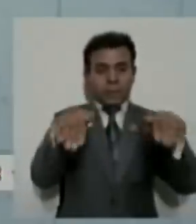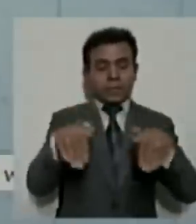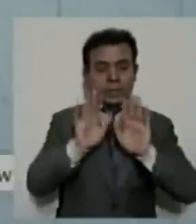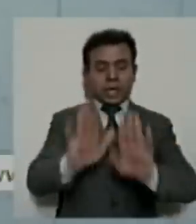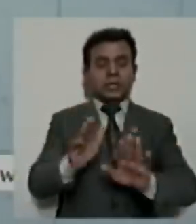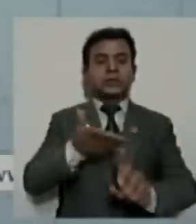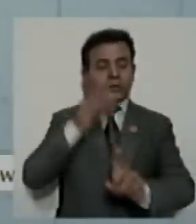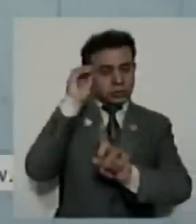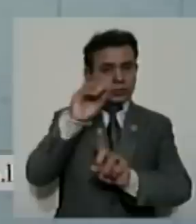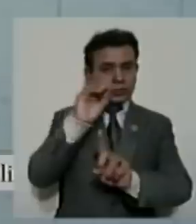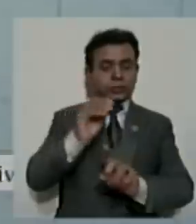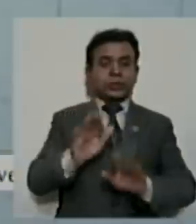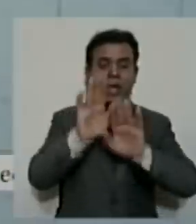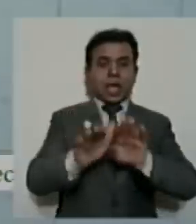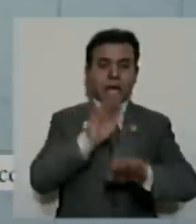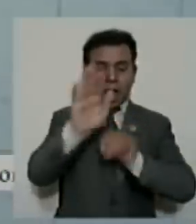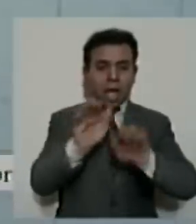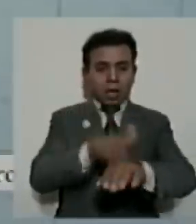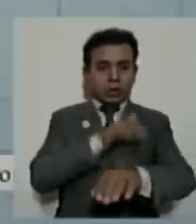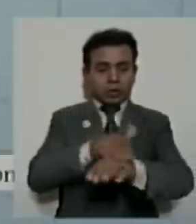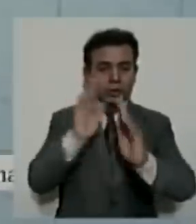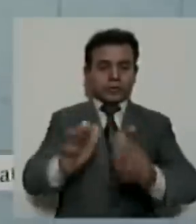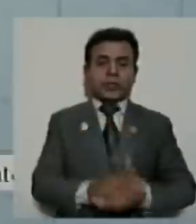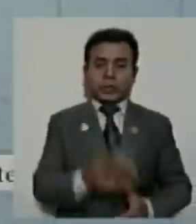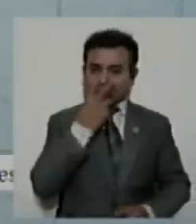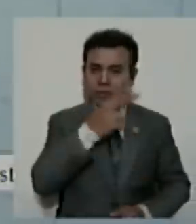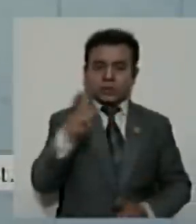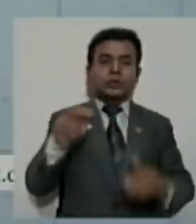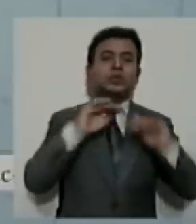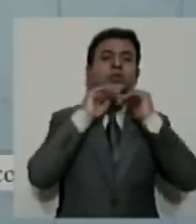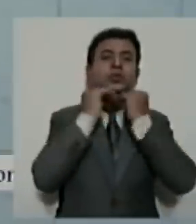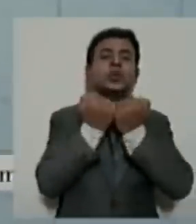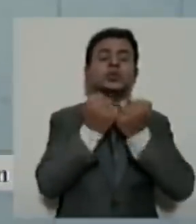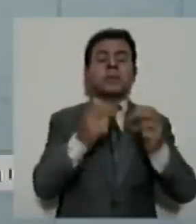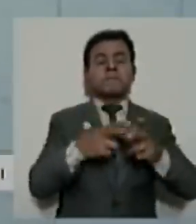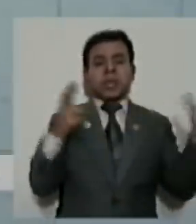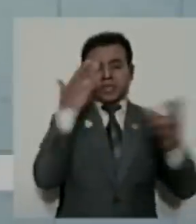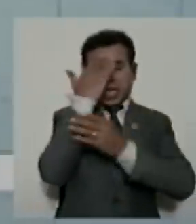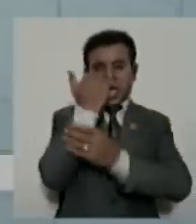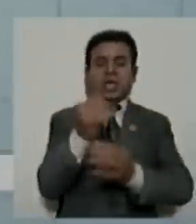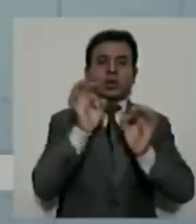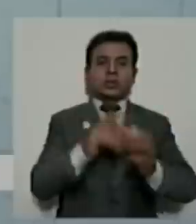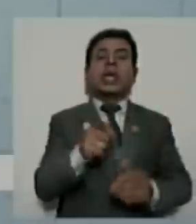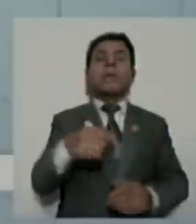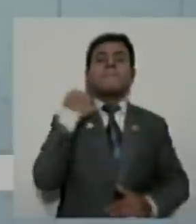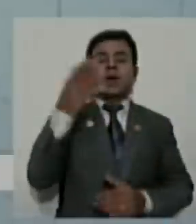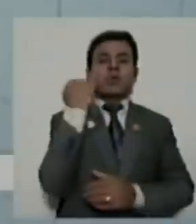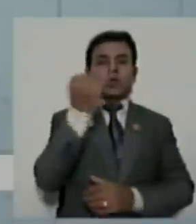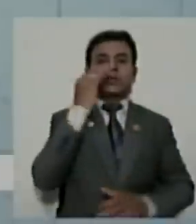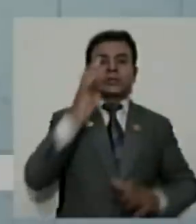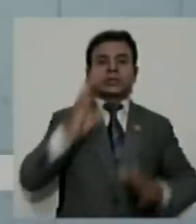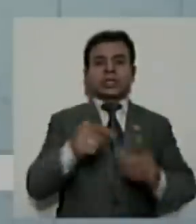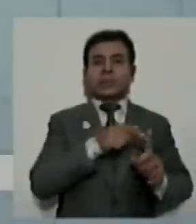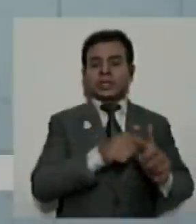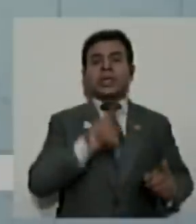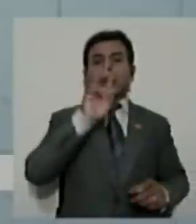মৃত্যুবরণ করেছেন 2 জন। কাজে আমাদের এই তরুণ সমাজকেও সচেতন হতে হবে বাড়িতে থাকার জন্য, ঘরে থাকার জন্য এবং নিজেকে রক্ষা